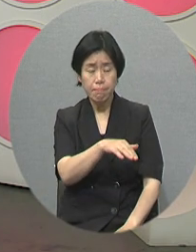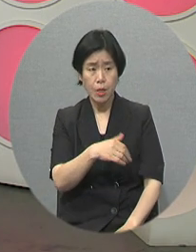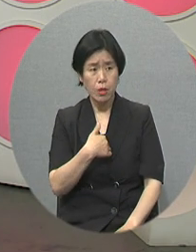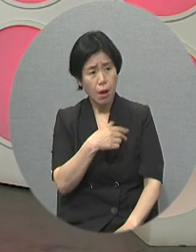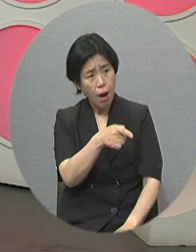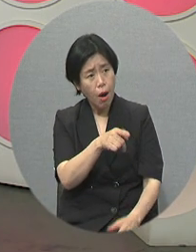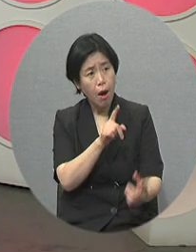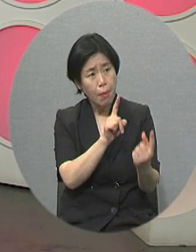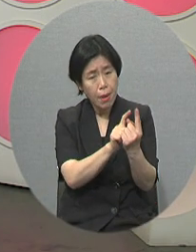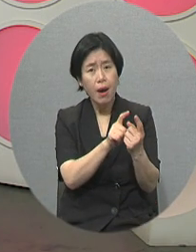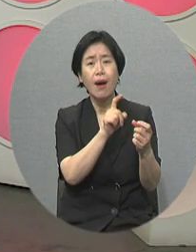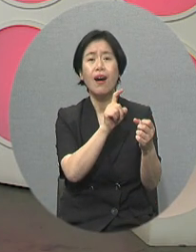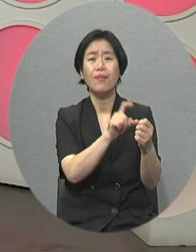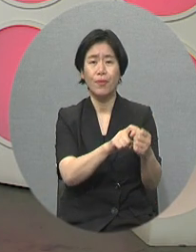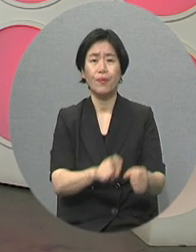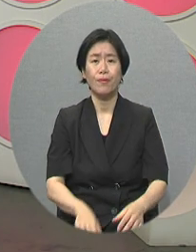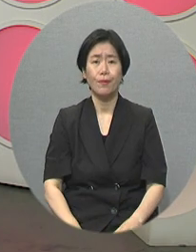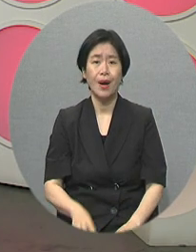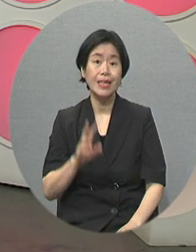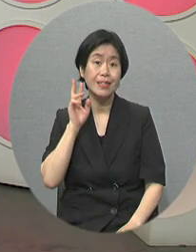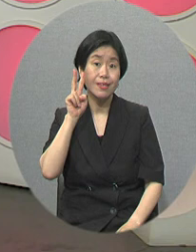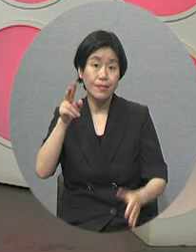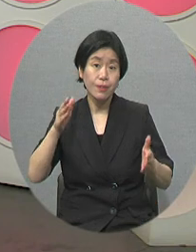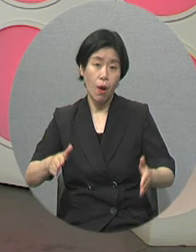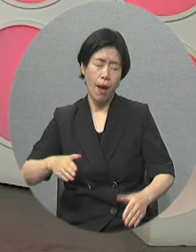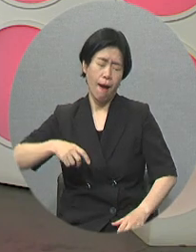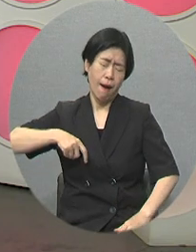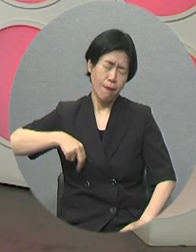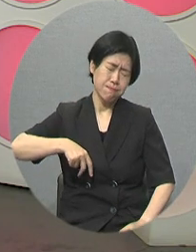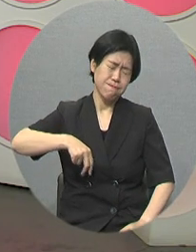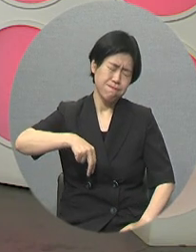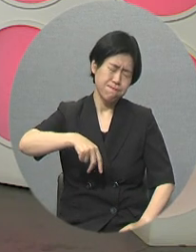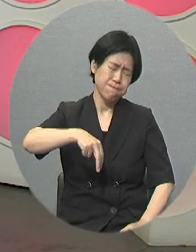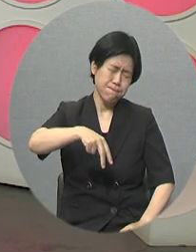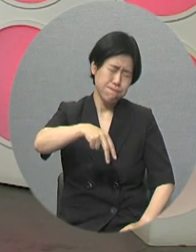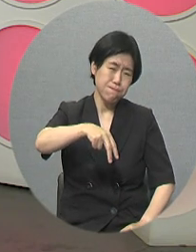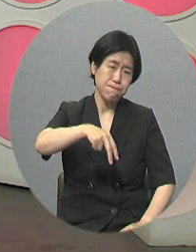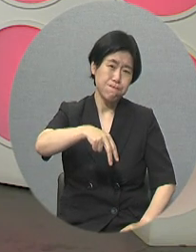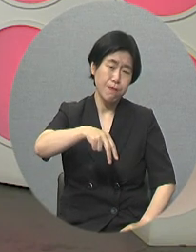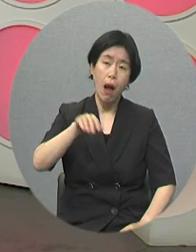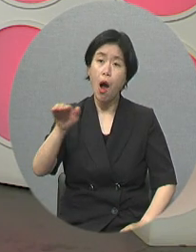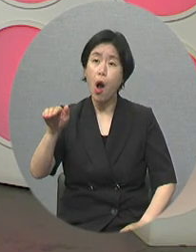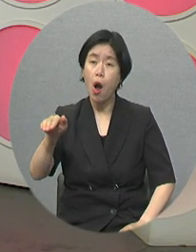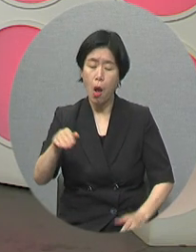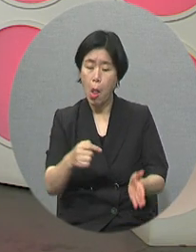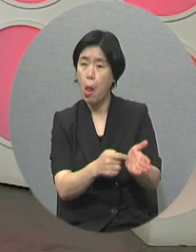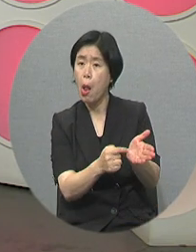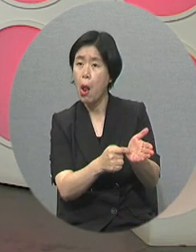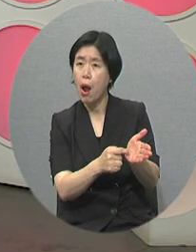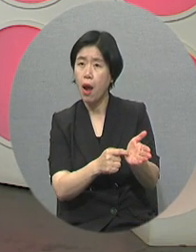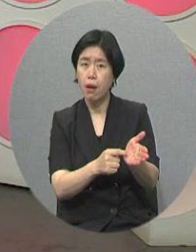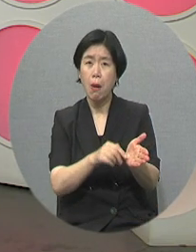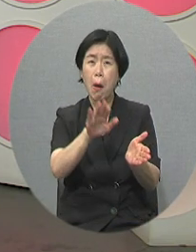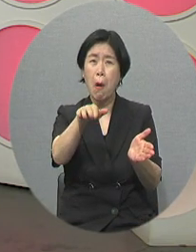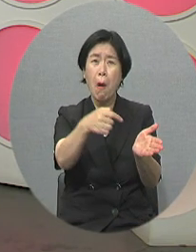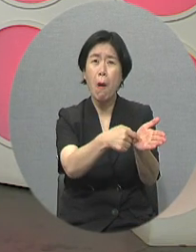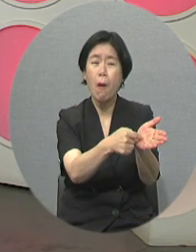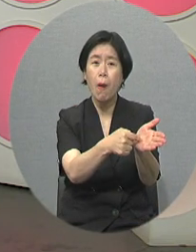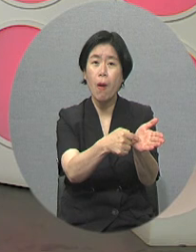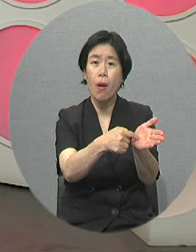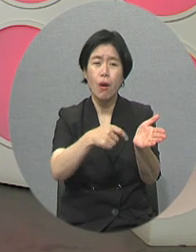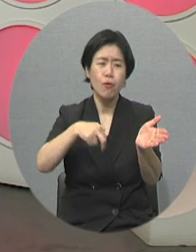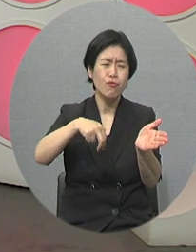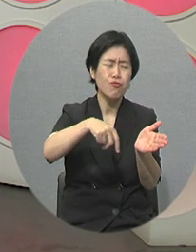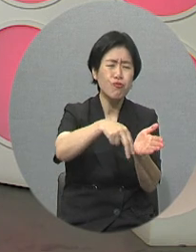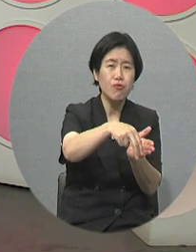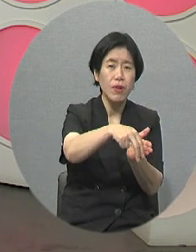저를 보시기 위해 이틀 동안 내내 걸어서 물어 저에게 경찰 학교가